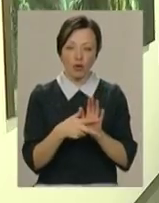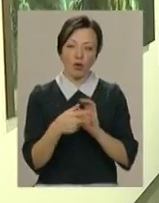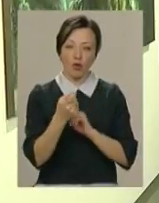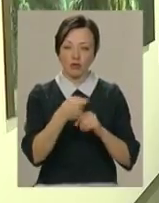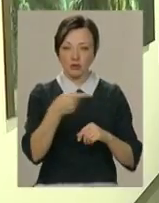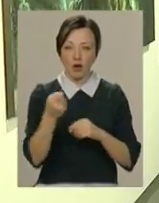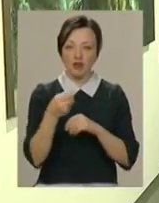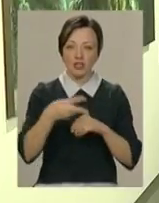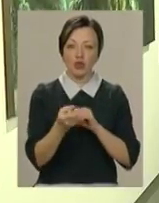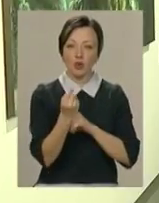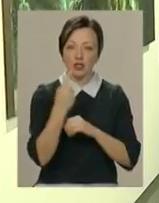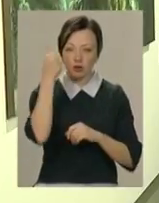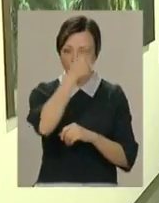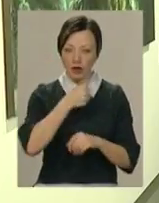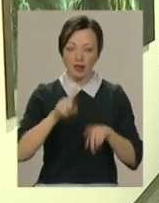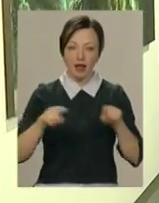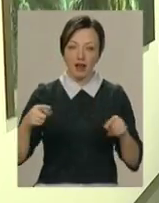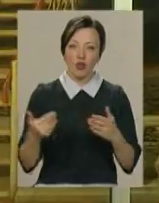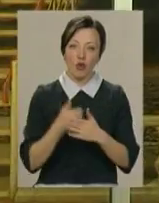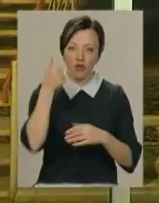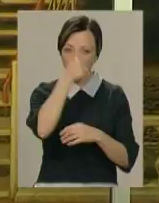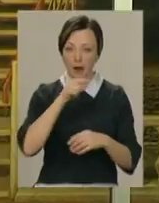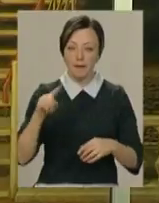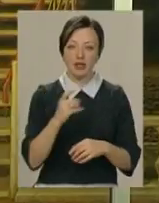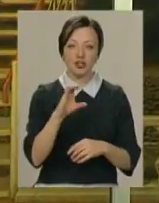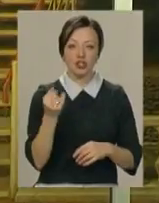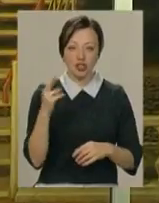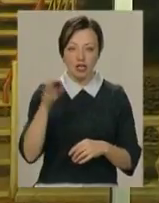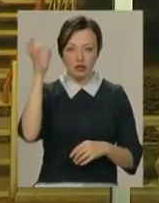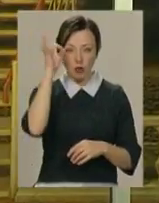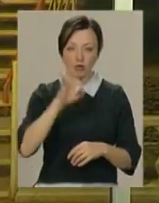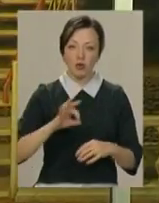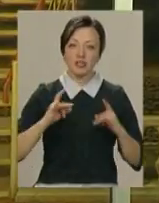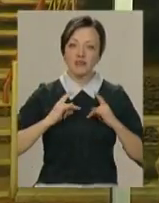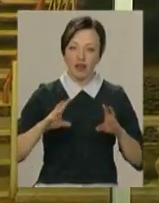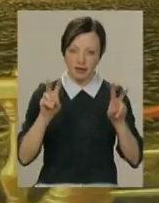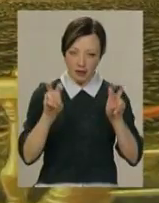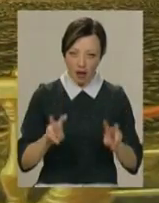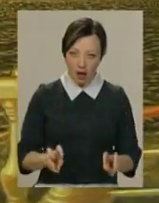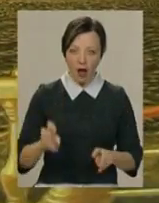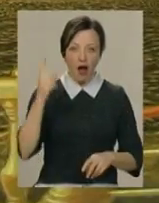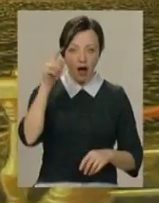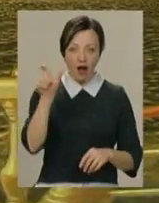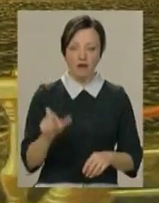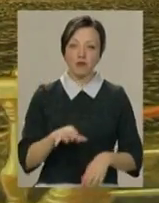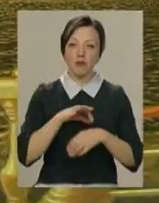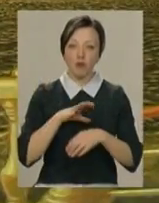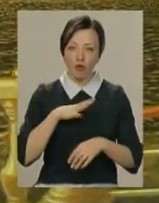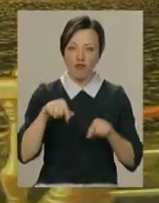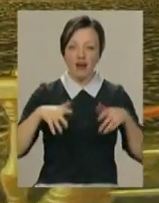2008-2011 років. Деякі, як от Новий рік та 1 січня, спогади про свята, які автор провів на кримській